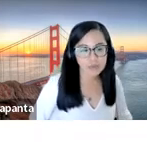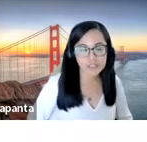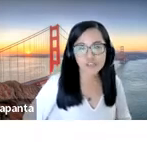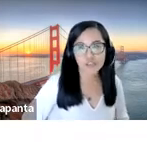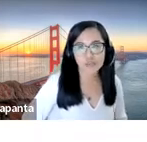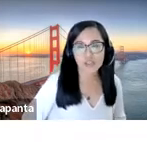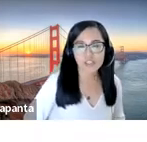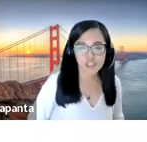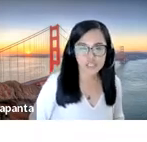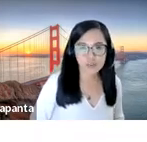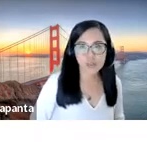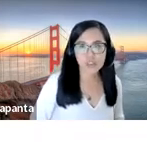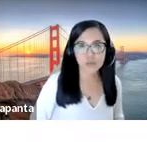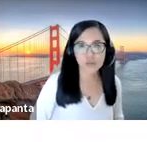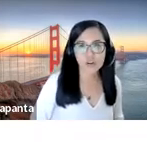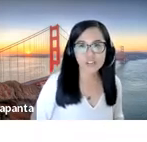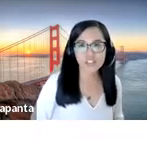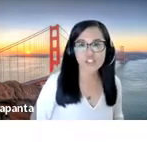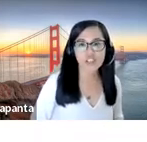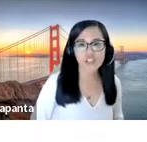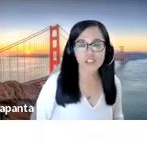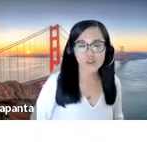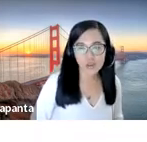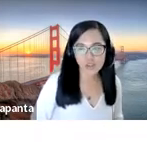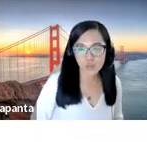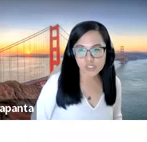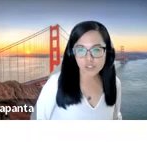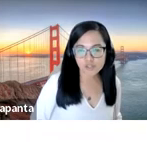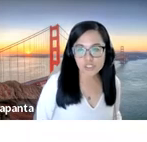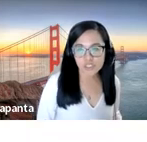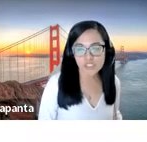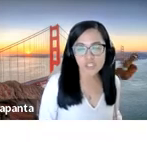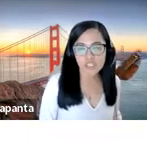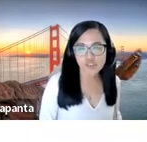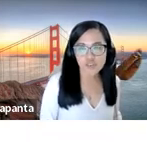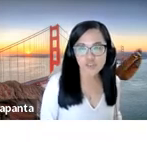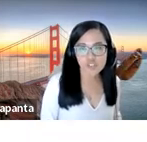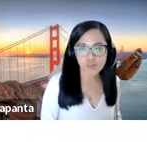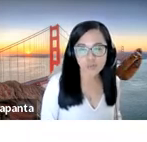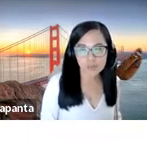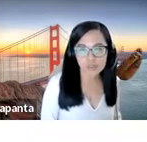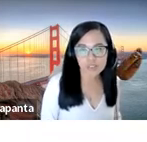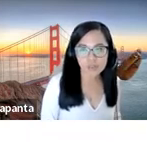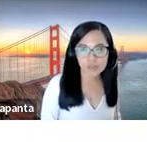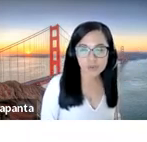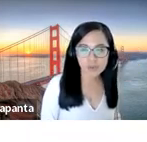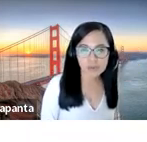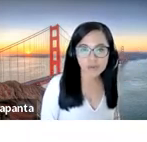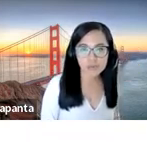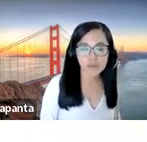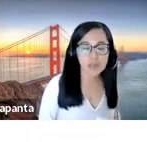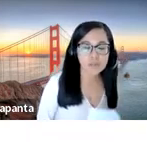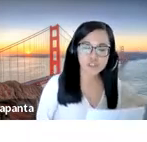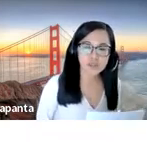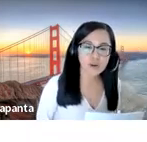it's important to check in with your college and inquire what services. Does your workability three program